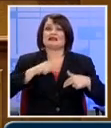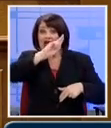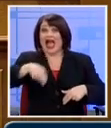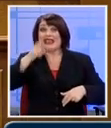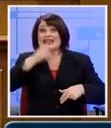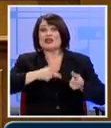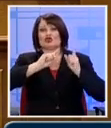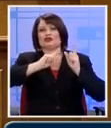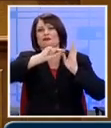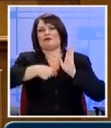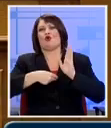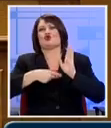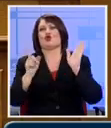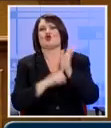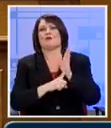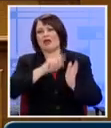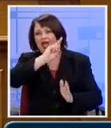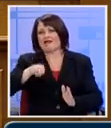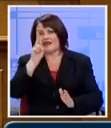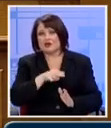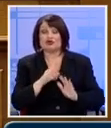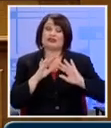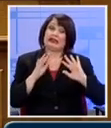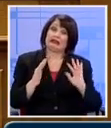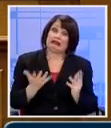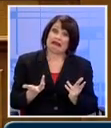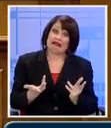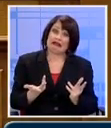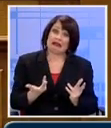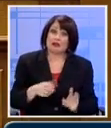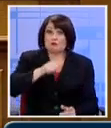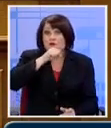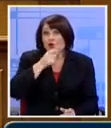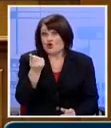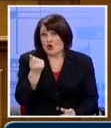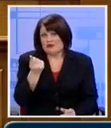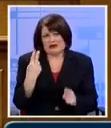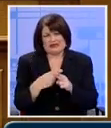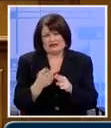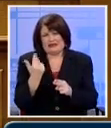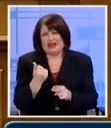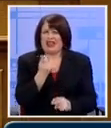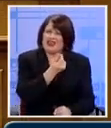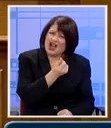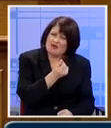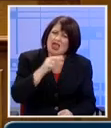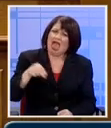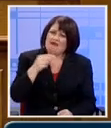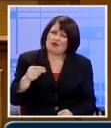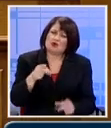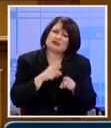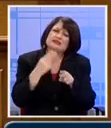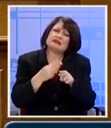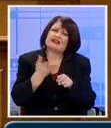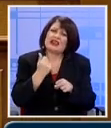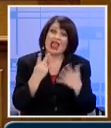του μνημονίου και των μνημονιακών του νόμων? Ή δεν εφετείχ το νόμισμα, έχει σημασία αν θα είναι ευρώ ή δραχμή? Αλλά